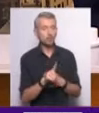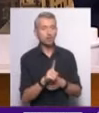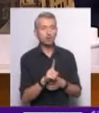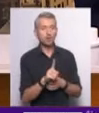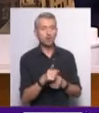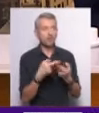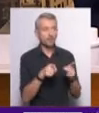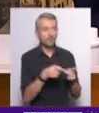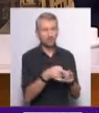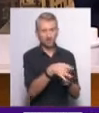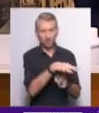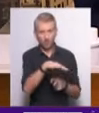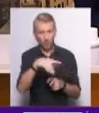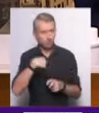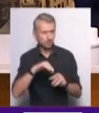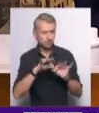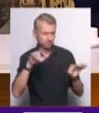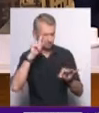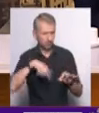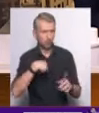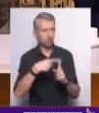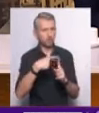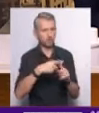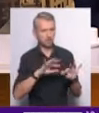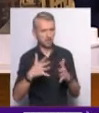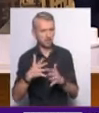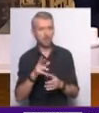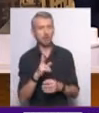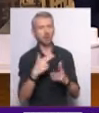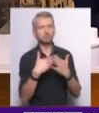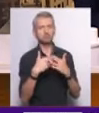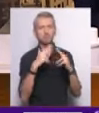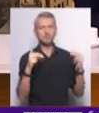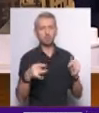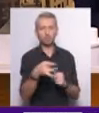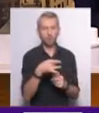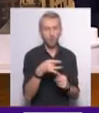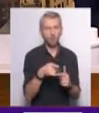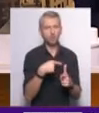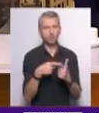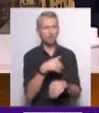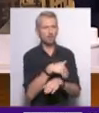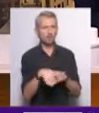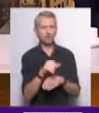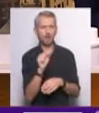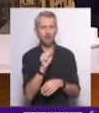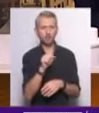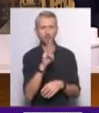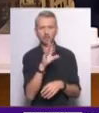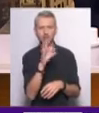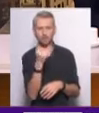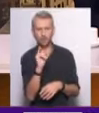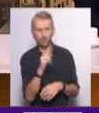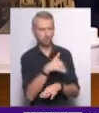в інших районах, я дуже знаю позитивні приклади, як, наприклад, в Дніпровському районі, чи на Лішера вулиці, чи на